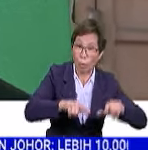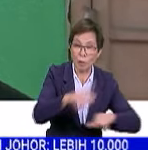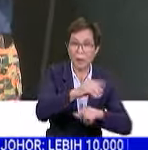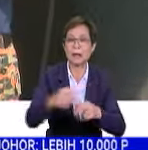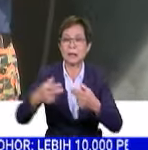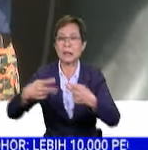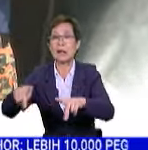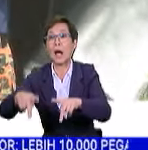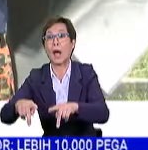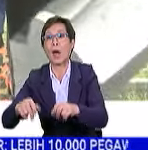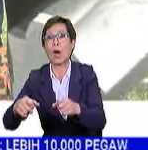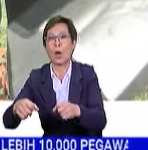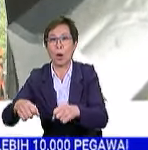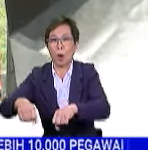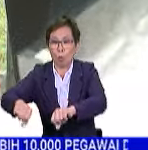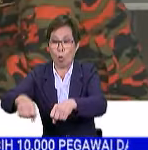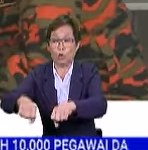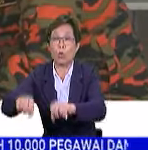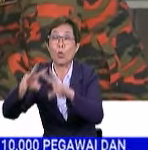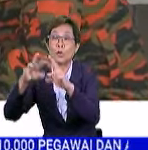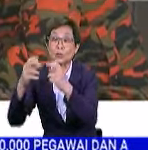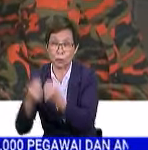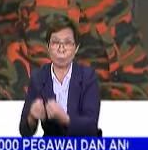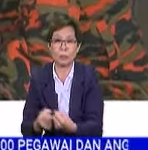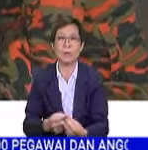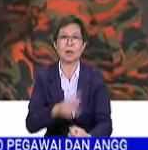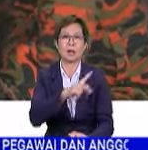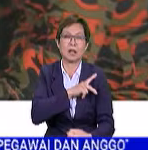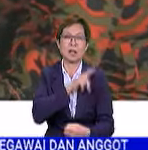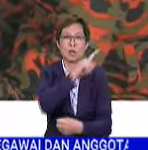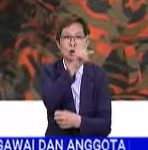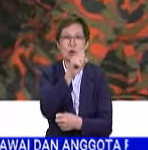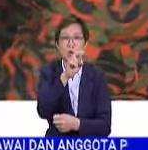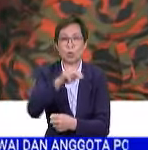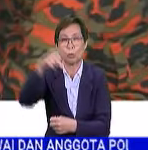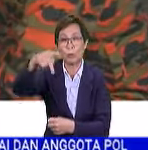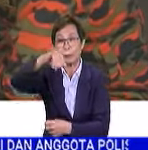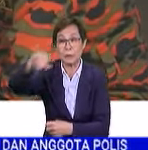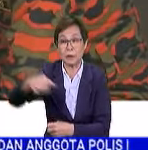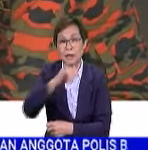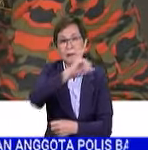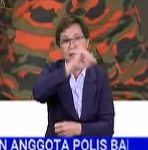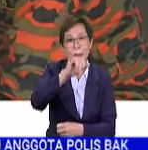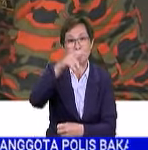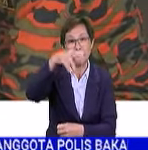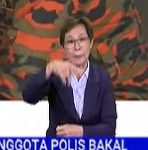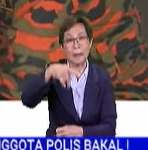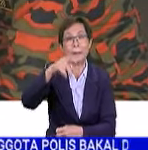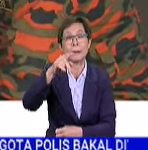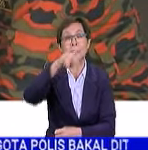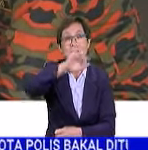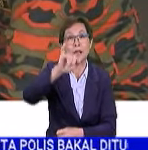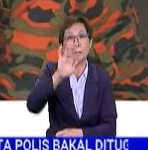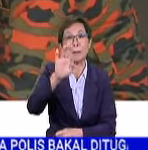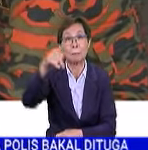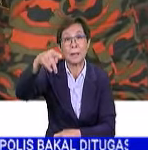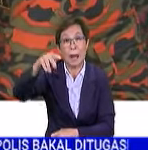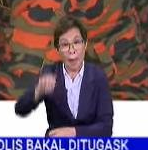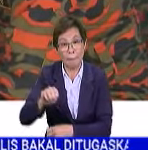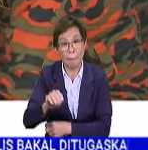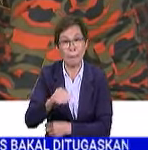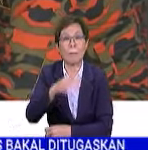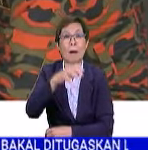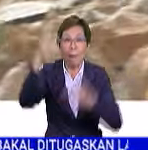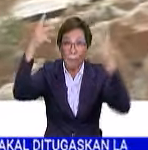motor. Ketua Zon 2 Petaling JBPM Selangor, Penguasa Bomba Kanan 1 Wan Syariman